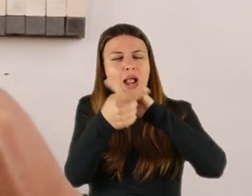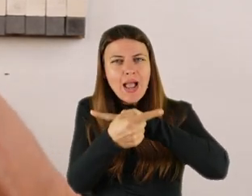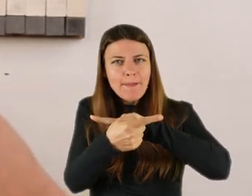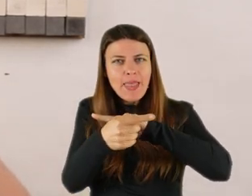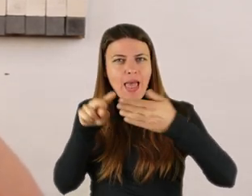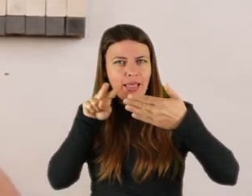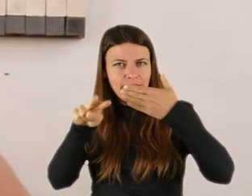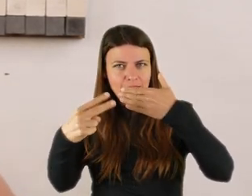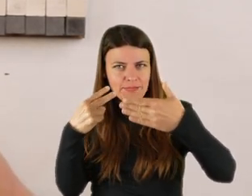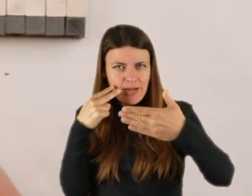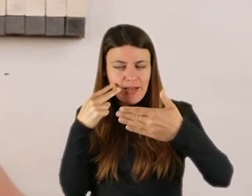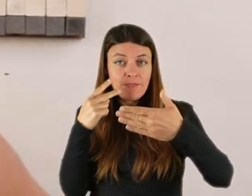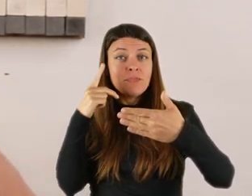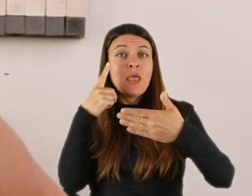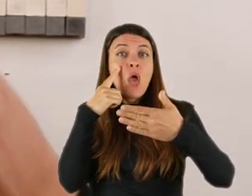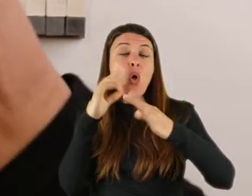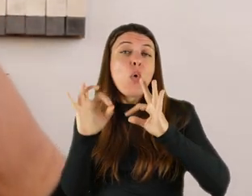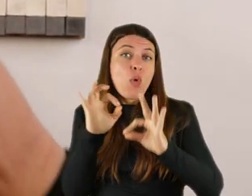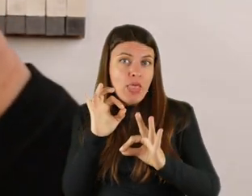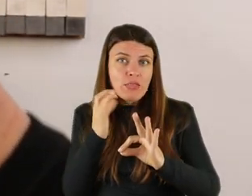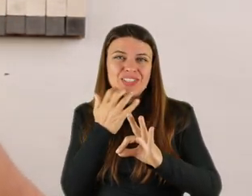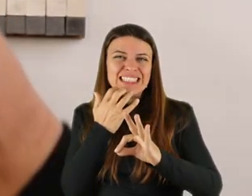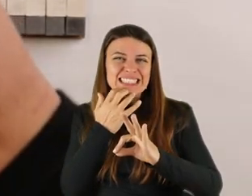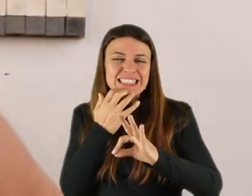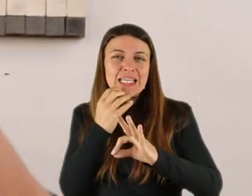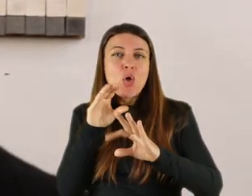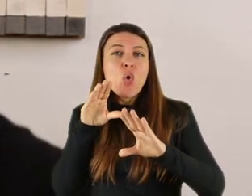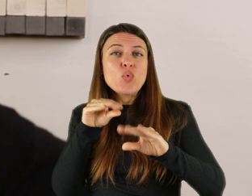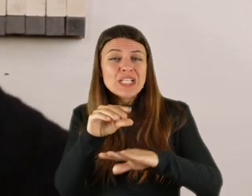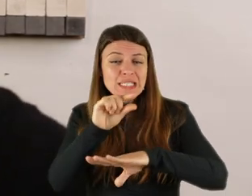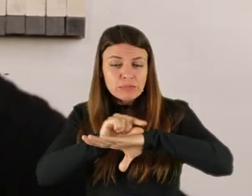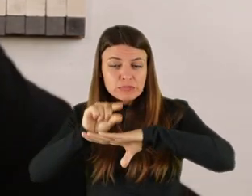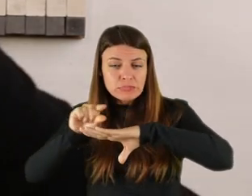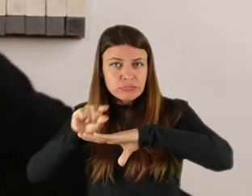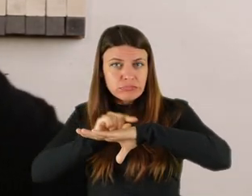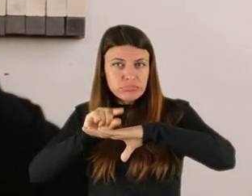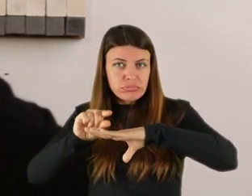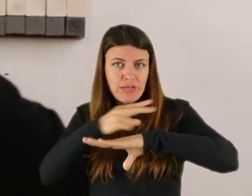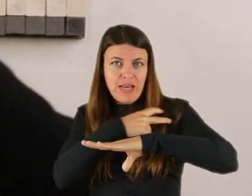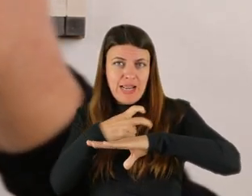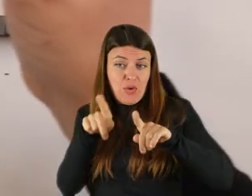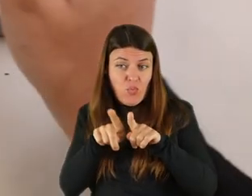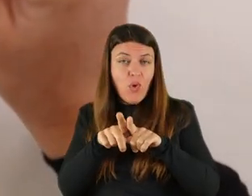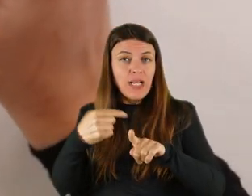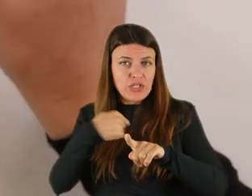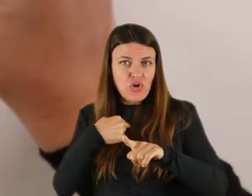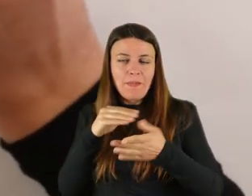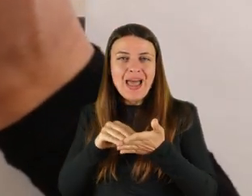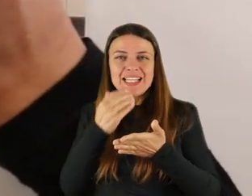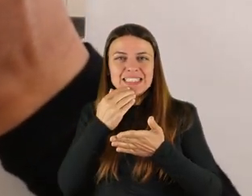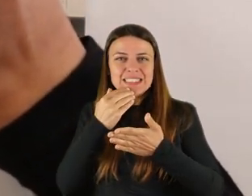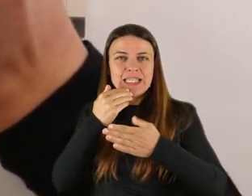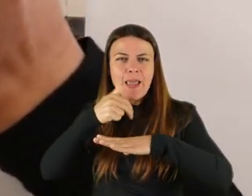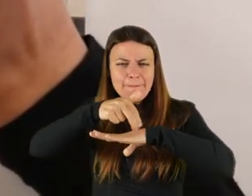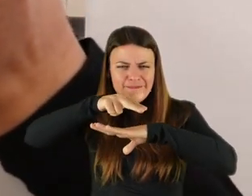També haureu d'anar en compte si heu fet servir tesseles negres com és el meu cas. A vegades, si apreteu molt amb el